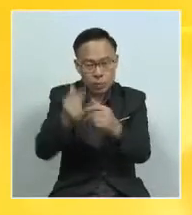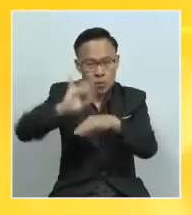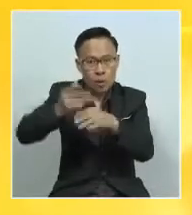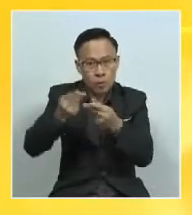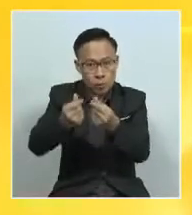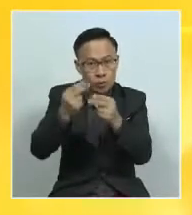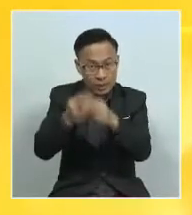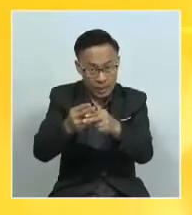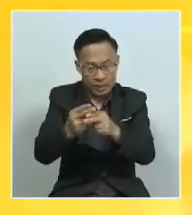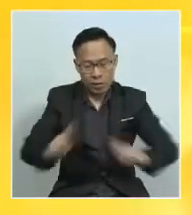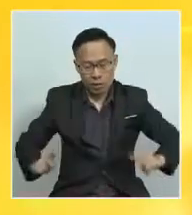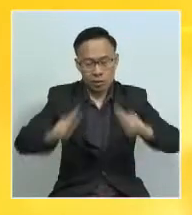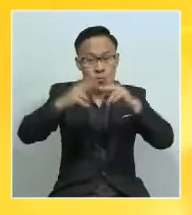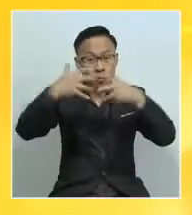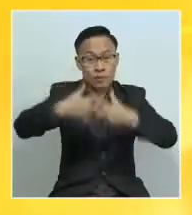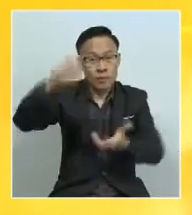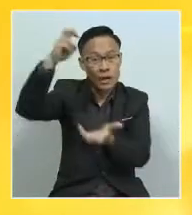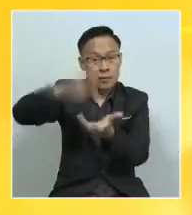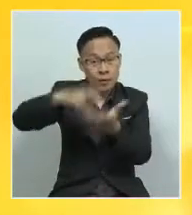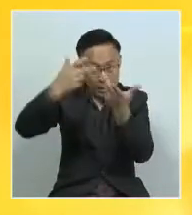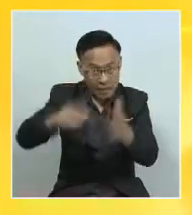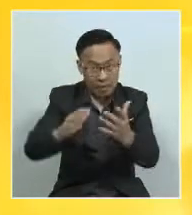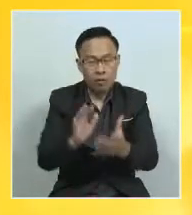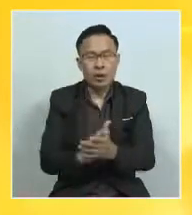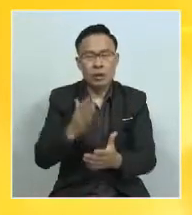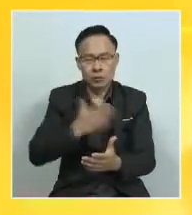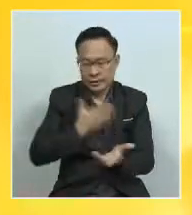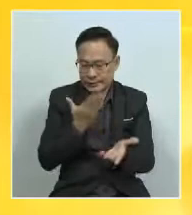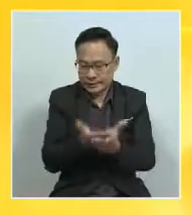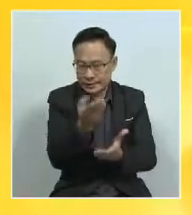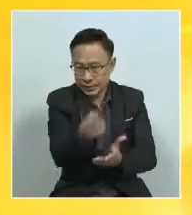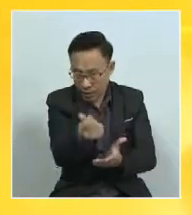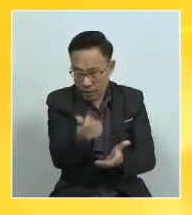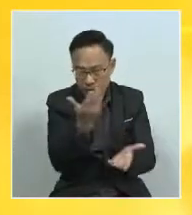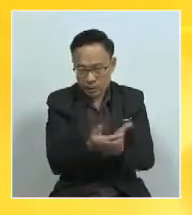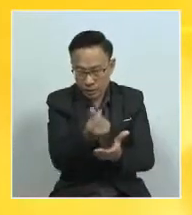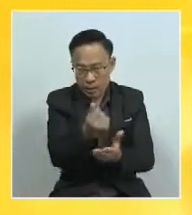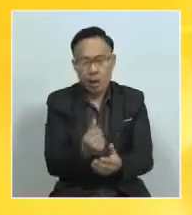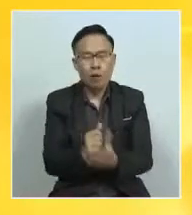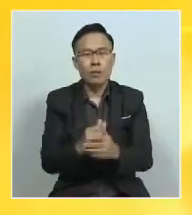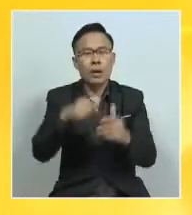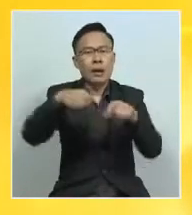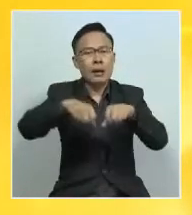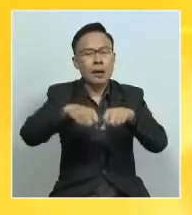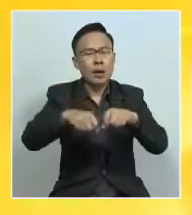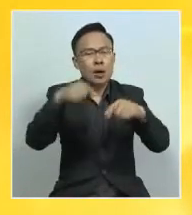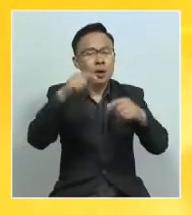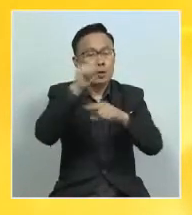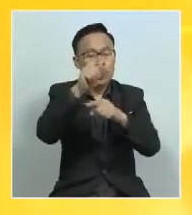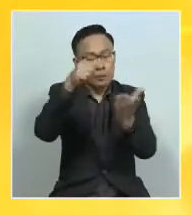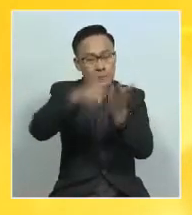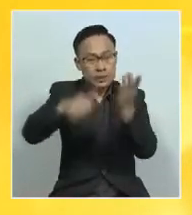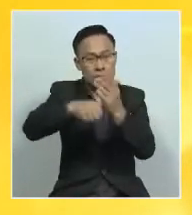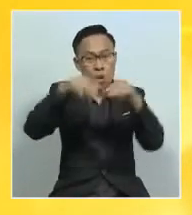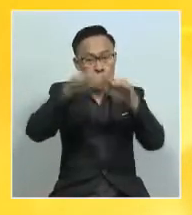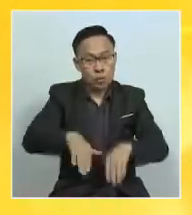การรับรองจากกระทรวงอุตสาหกรรมนะคะเอามาหักรายจ่าย 25% ได้ด้วยนี่คือเรื่องของการลดหย่อนภาษี